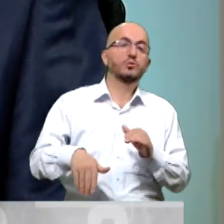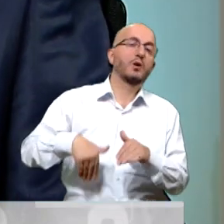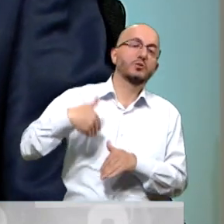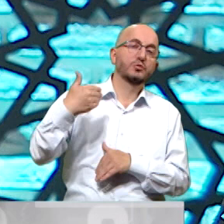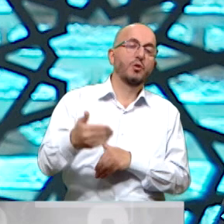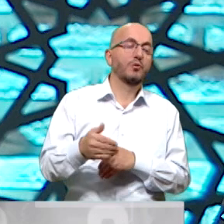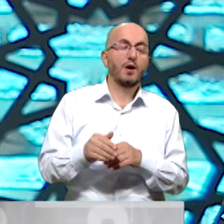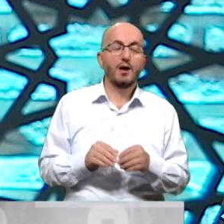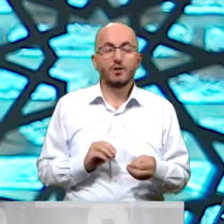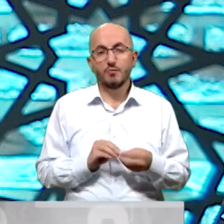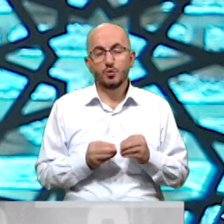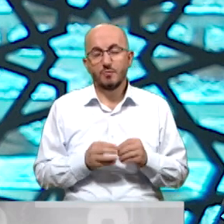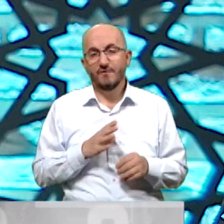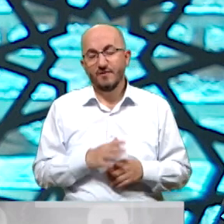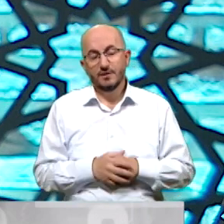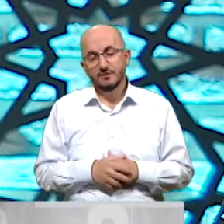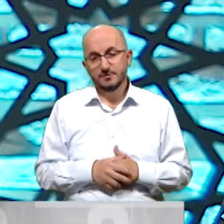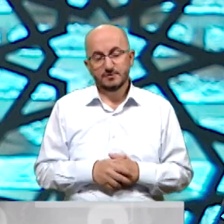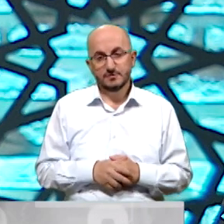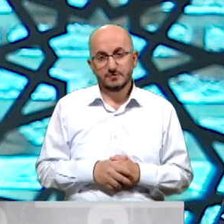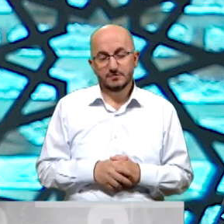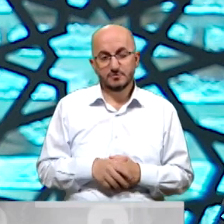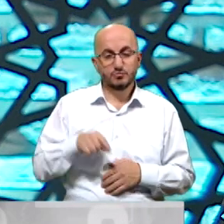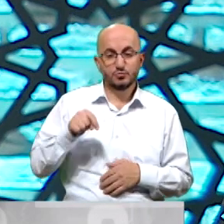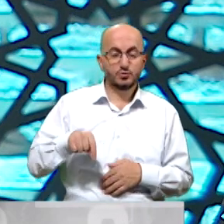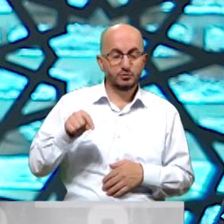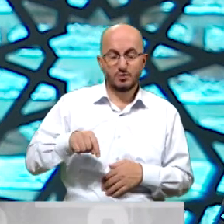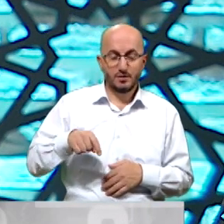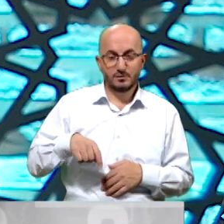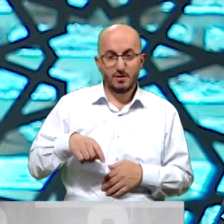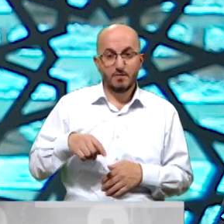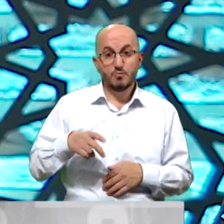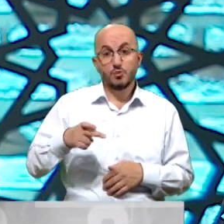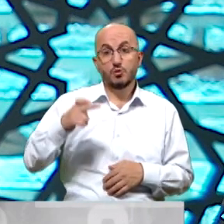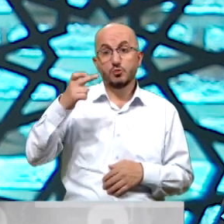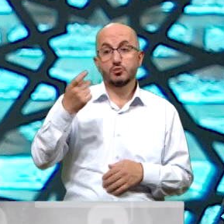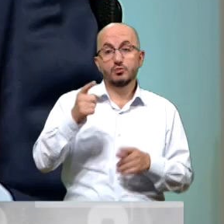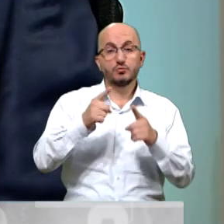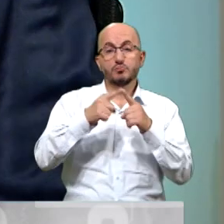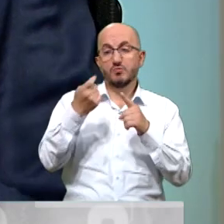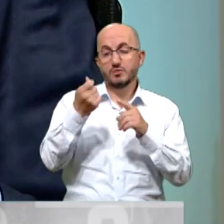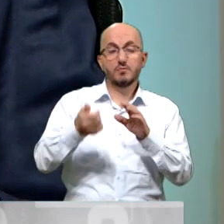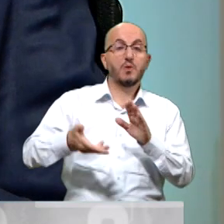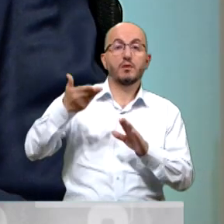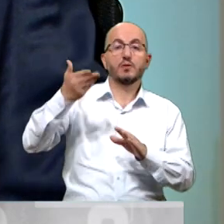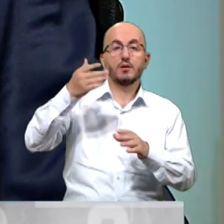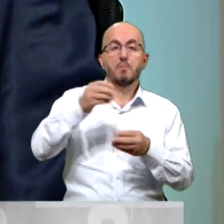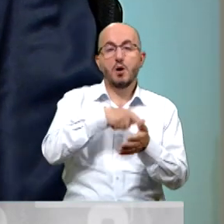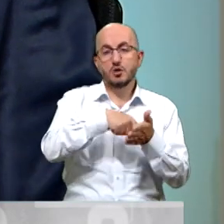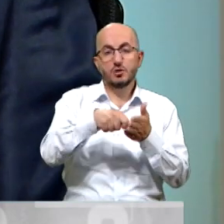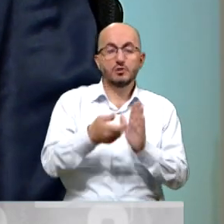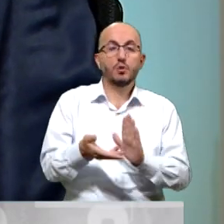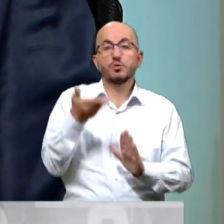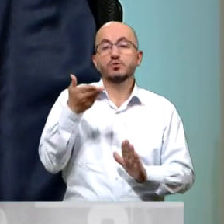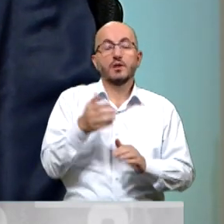sakınca var. Şimdi bugünlerde promosyonun miktarı da arttığı için maaşlar da yükseldi.